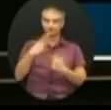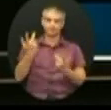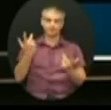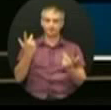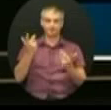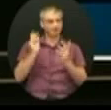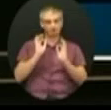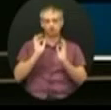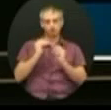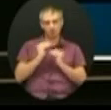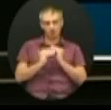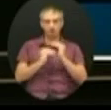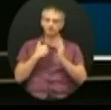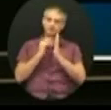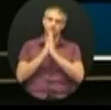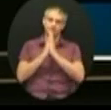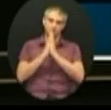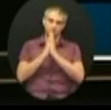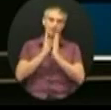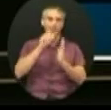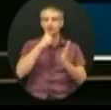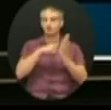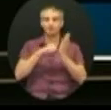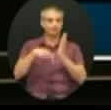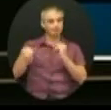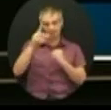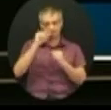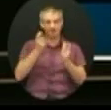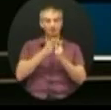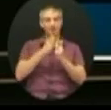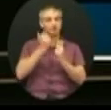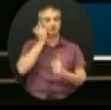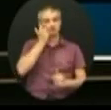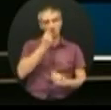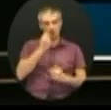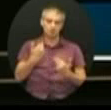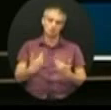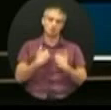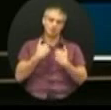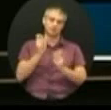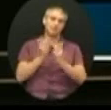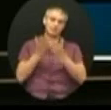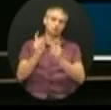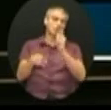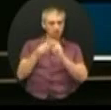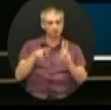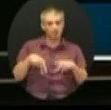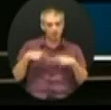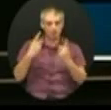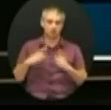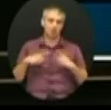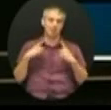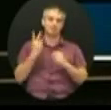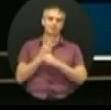צועדים ממש לאט לאט, ואני קוראת להם, גם לבנקים וגם לחברות הסלולר, בואו תעזרו לאזרחים לחזור חזרה